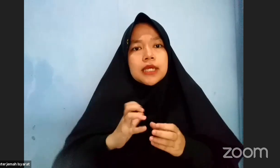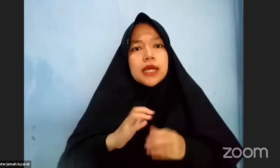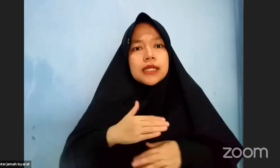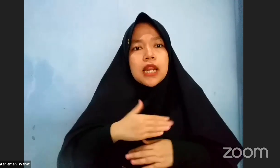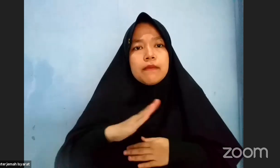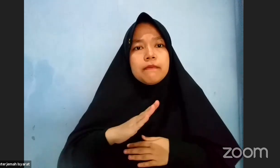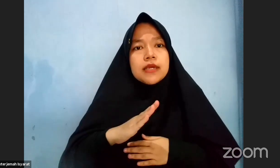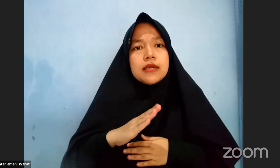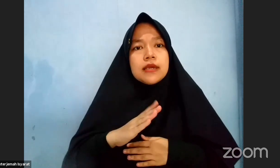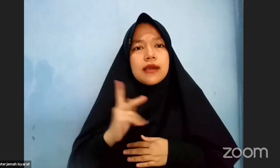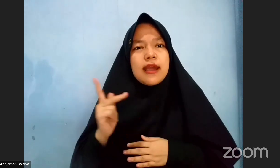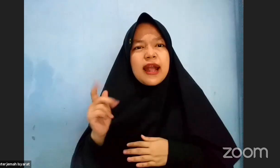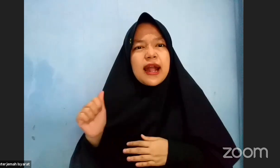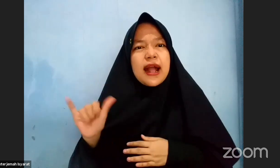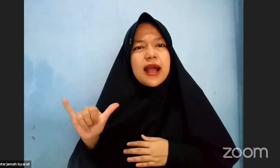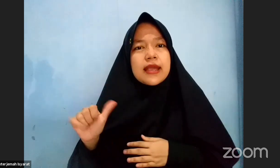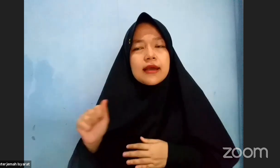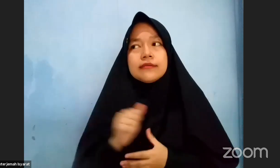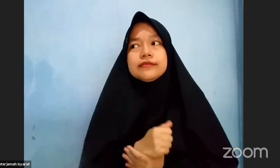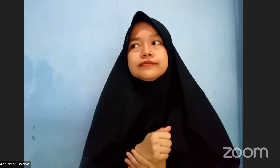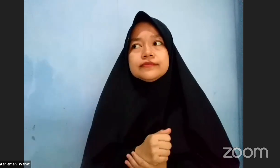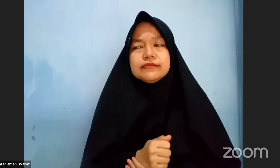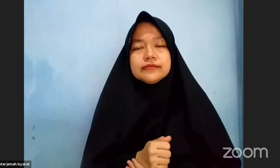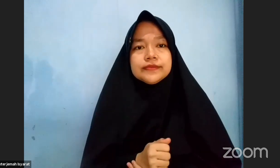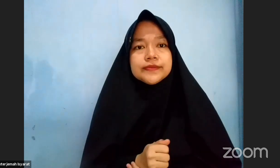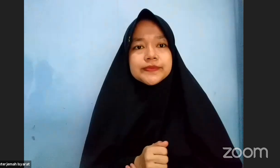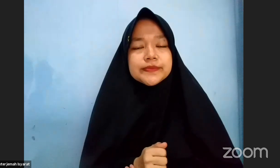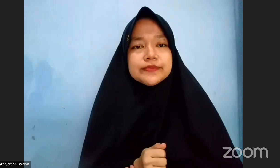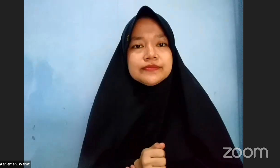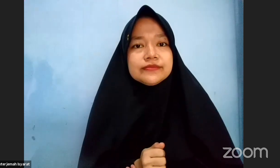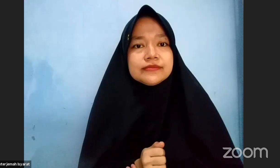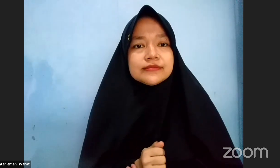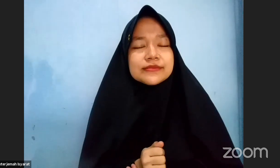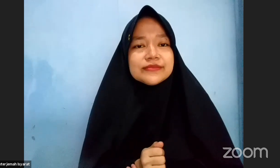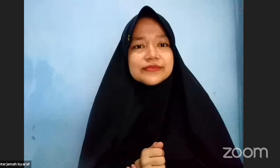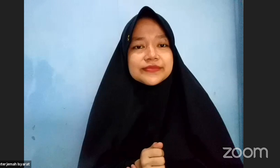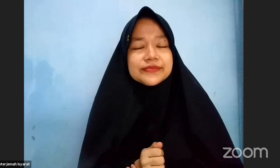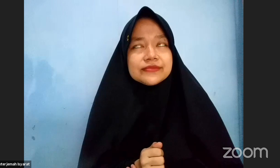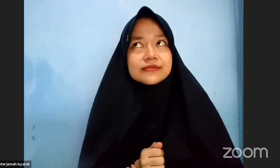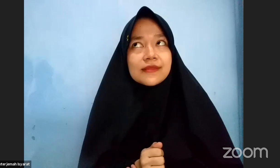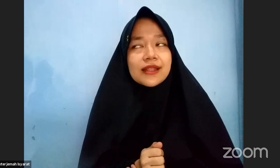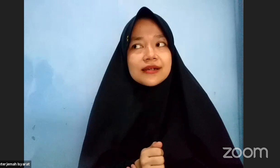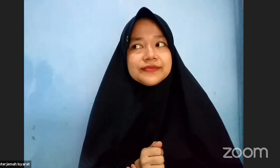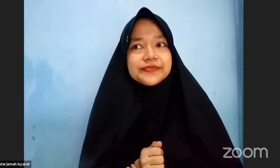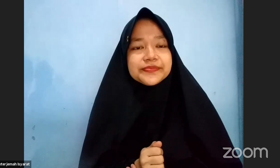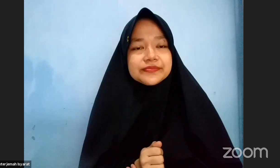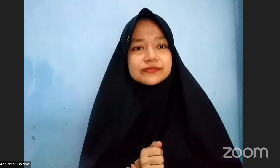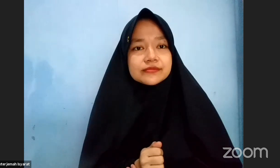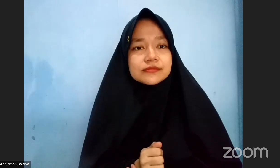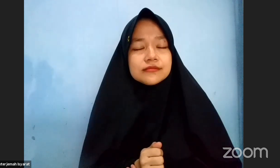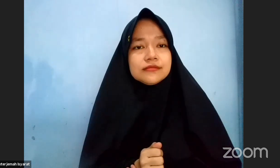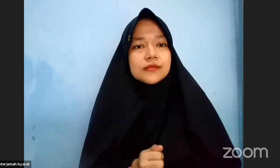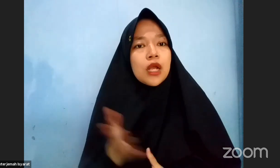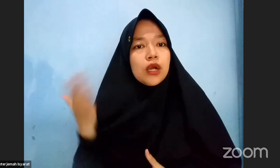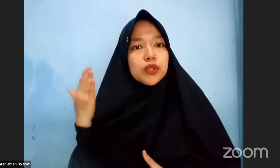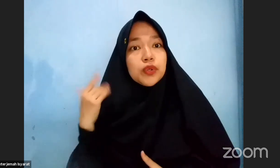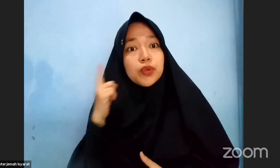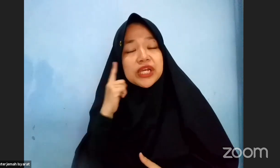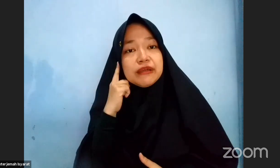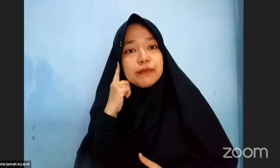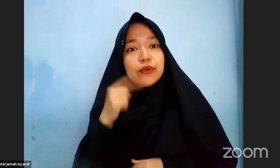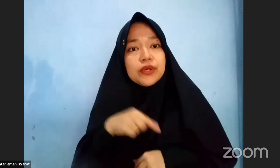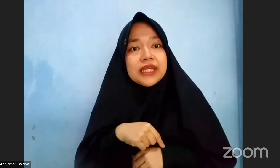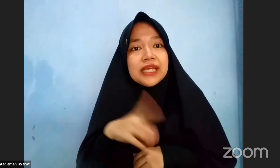dan ini mbak Anggi mungkin nanti kita tetap terus bersama-sama jadi ini Alhamdulillah ya saya dulunya Adidas men kemudian dipindah ke